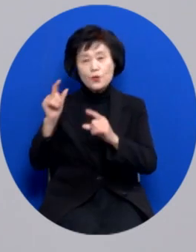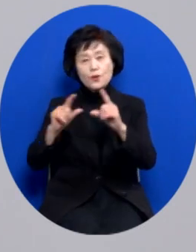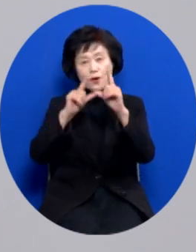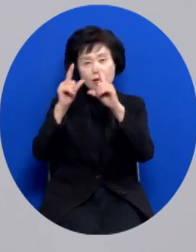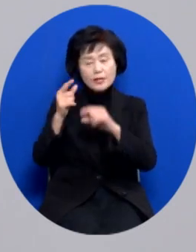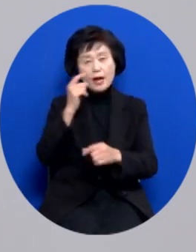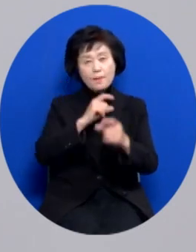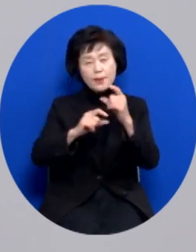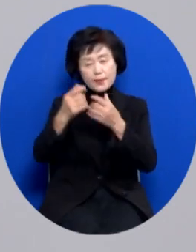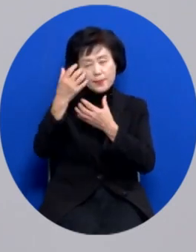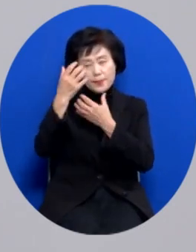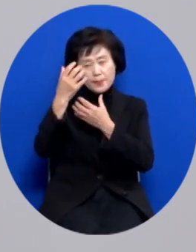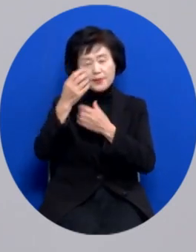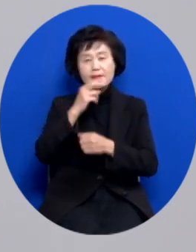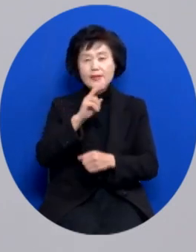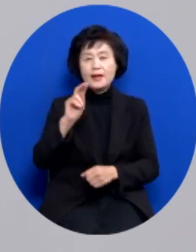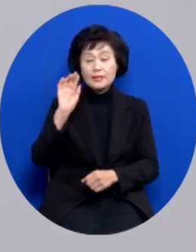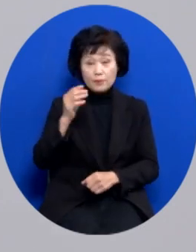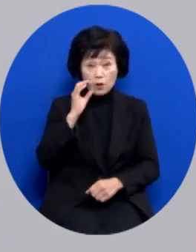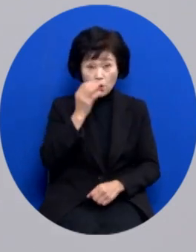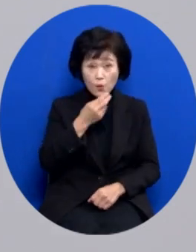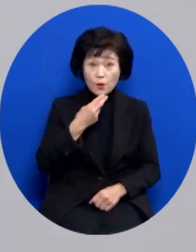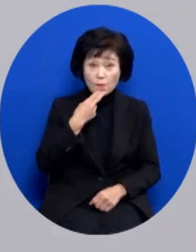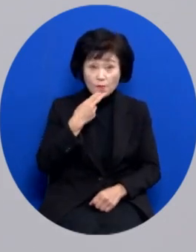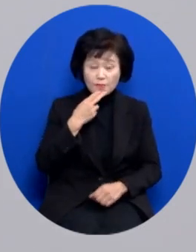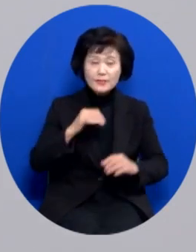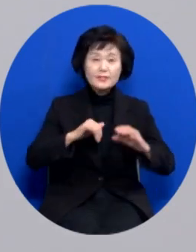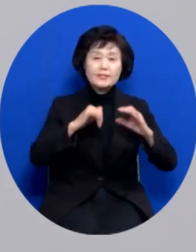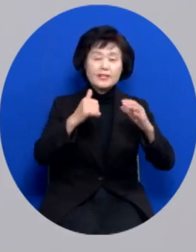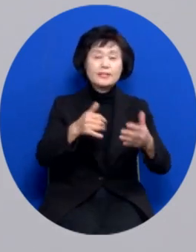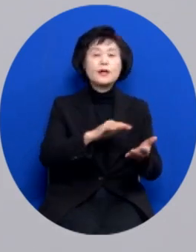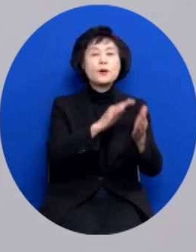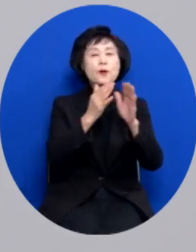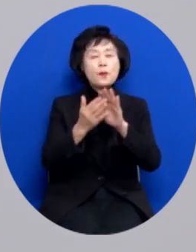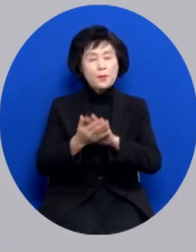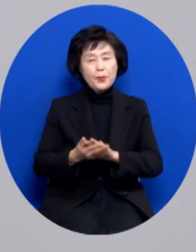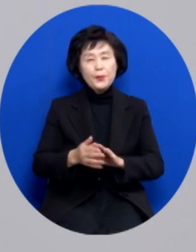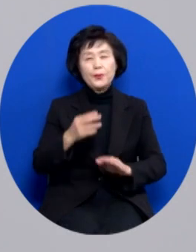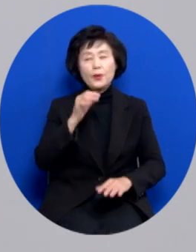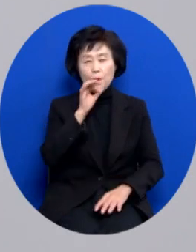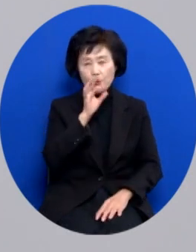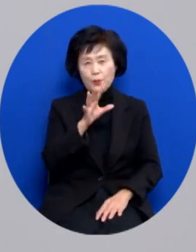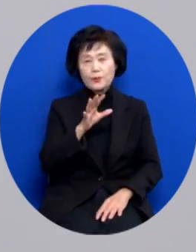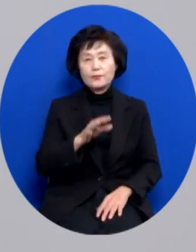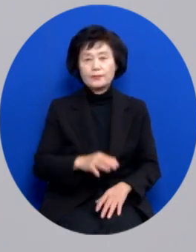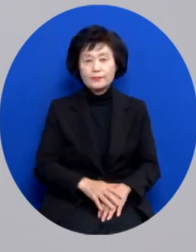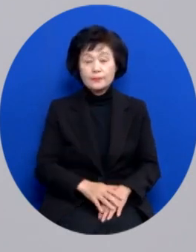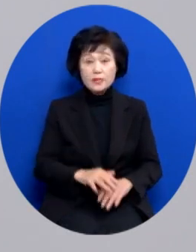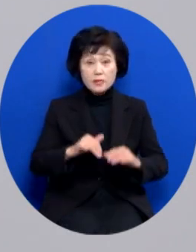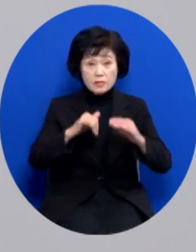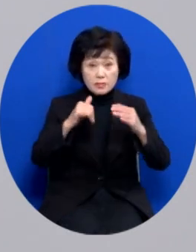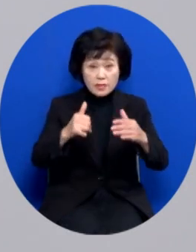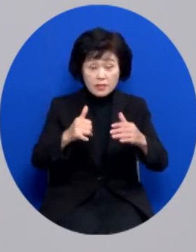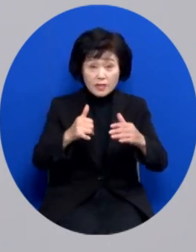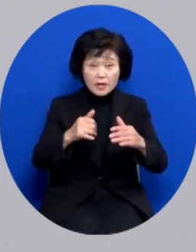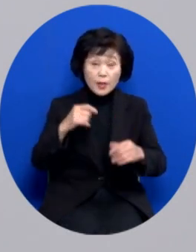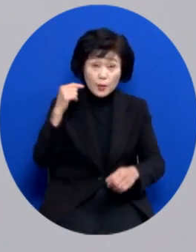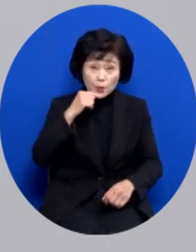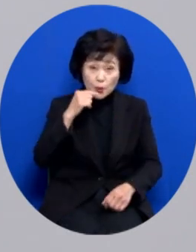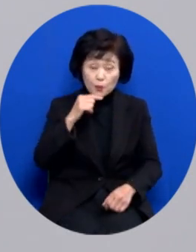합니다. 거룩함이 없이는 이 세상을 변화시킬 수 없습니다. 세상의